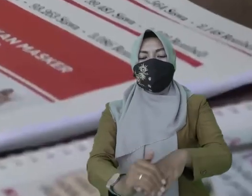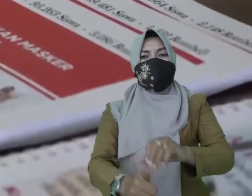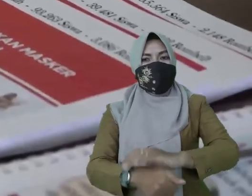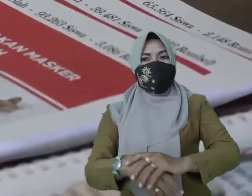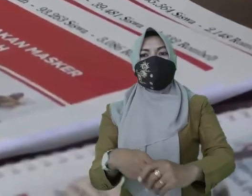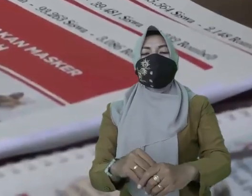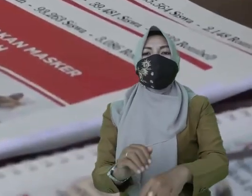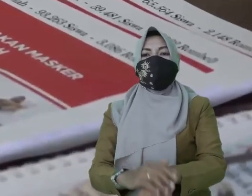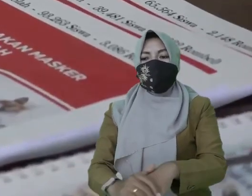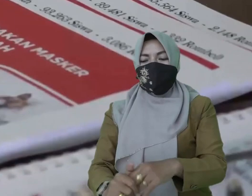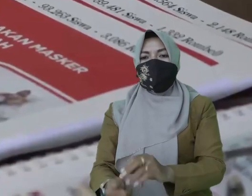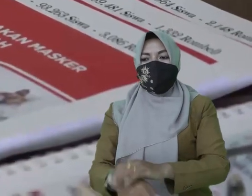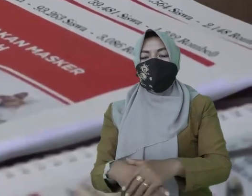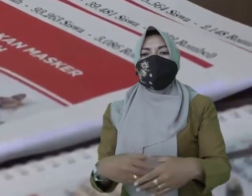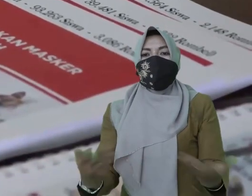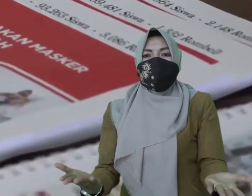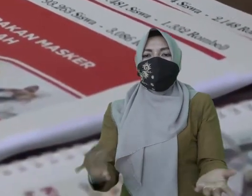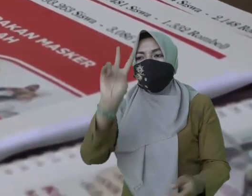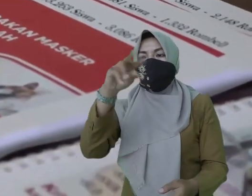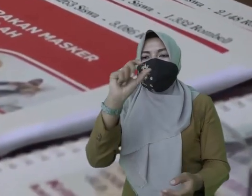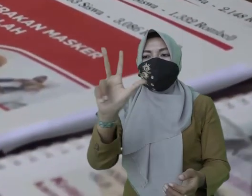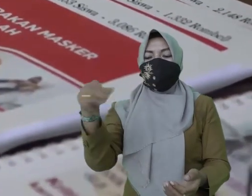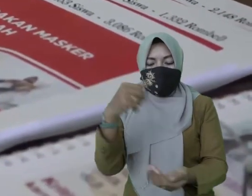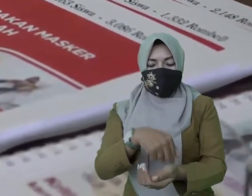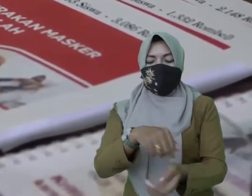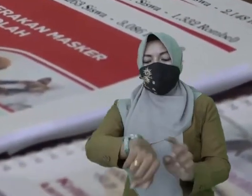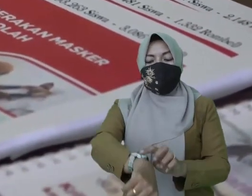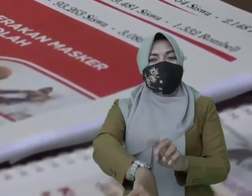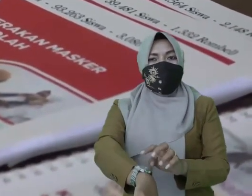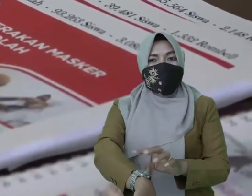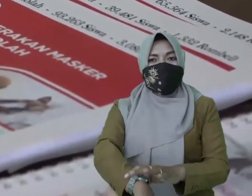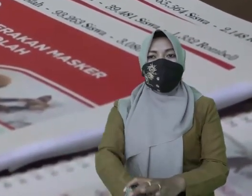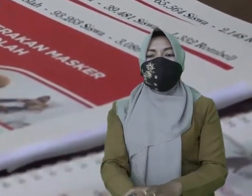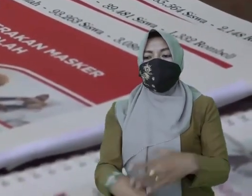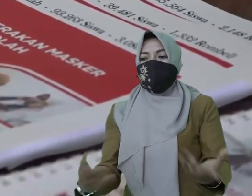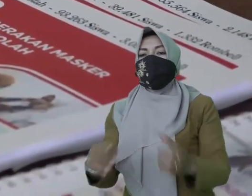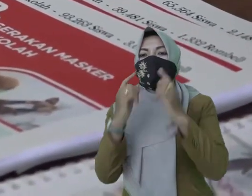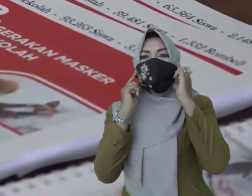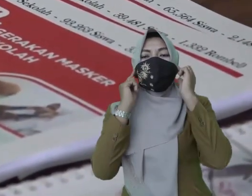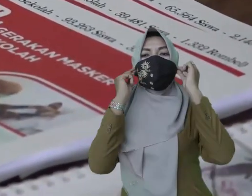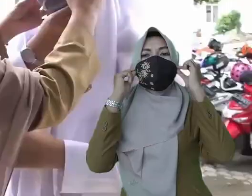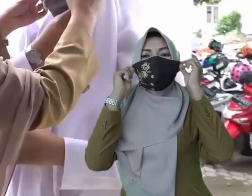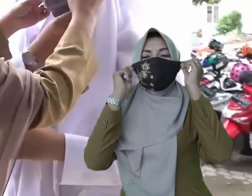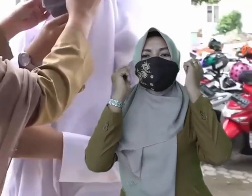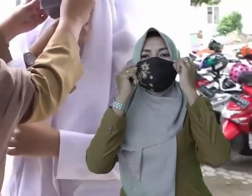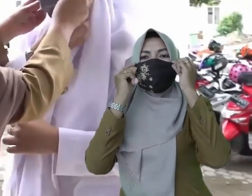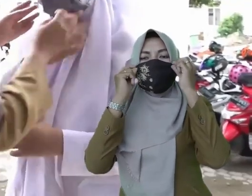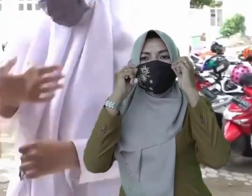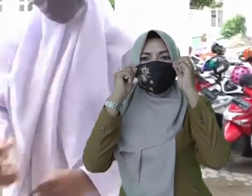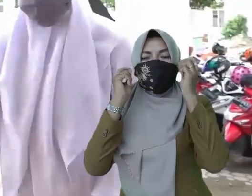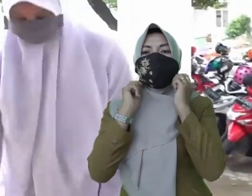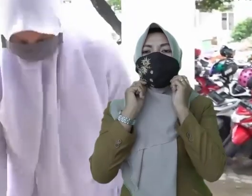1-2-3-4-5. 1-2-3-4-5. Untuk buku ya. Selesai, 20-30 detik. Udah siap cuci tangan. Ambil